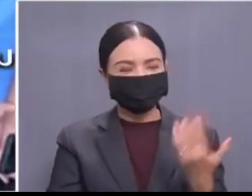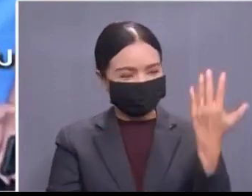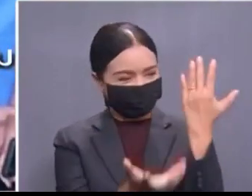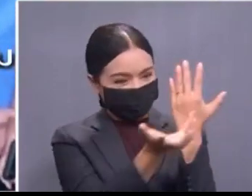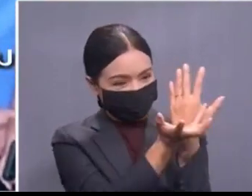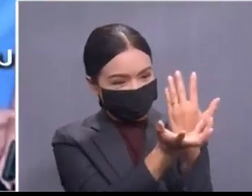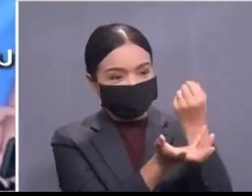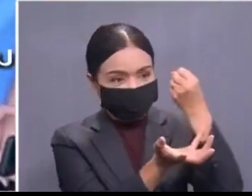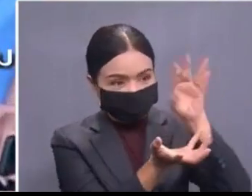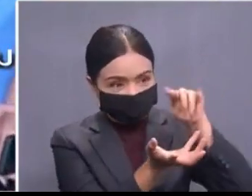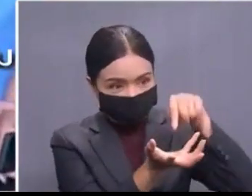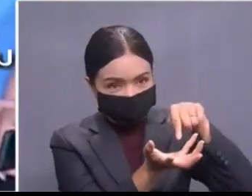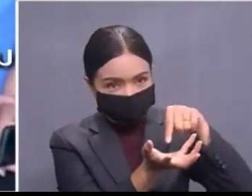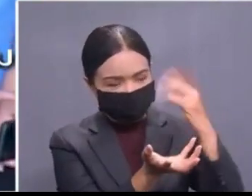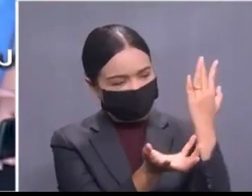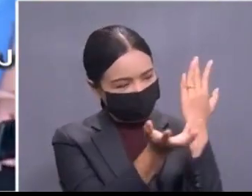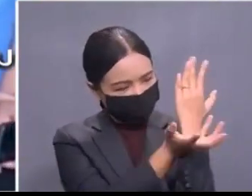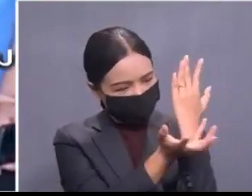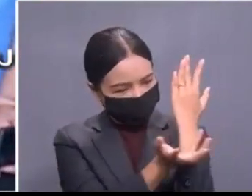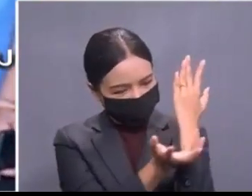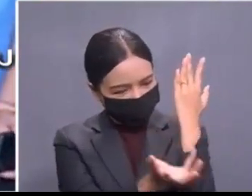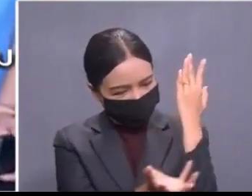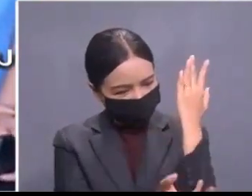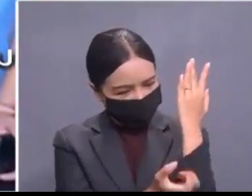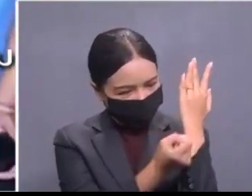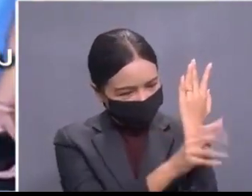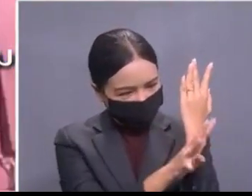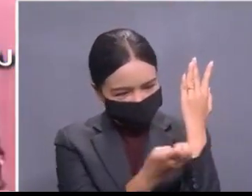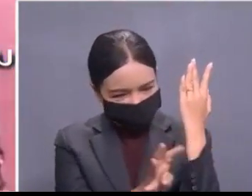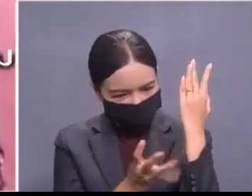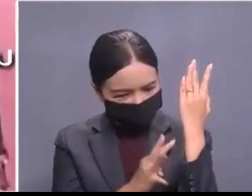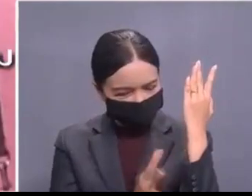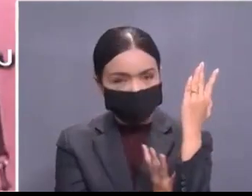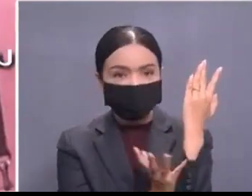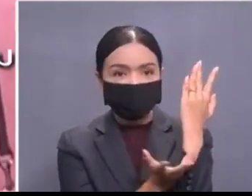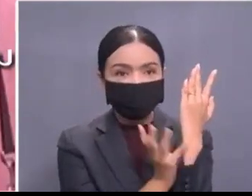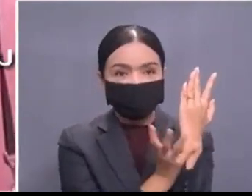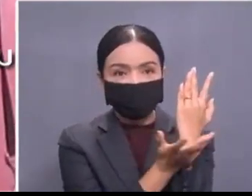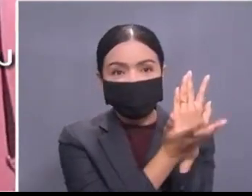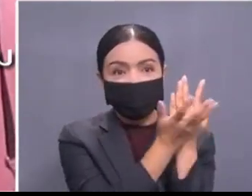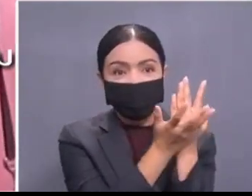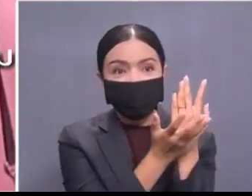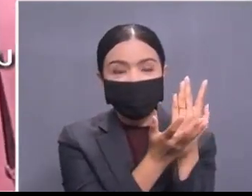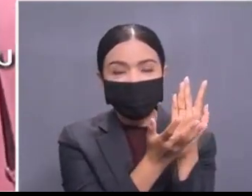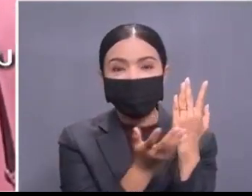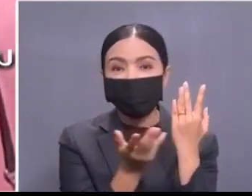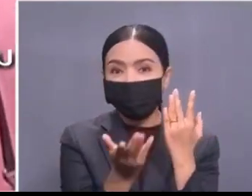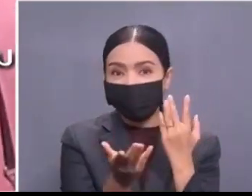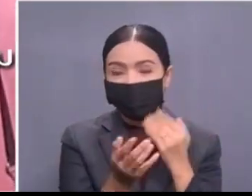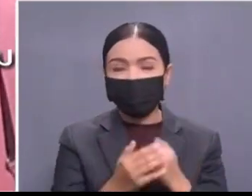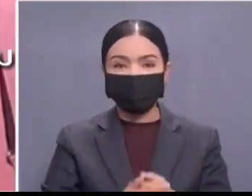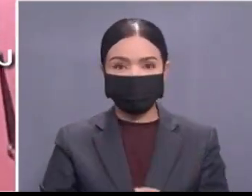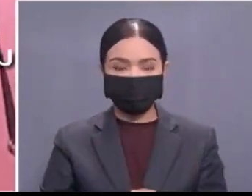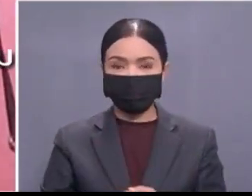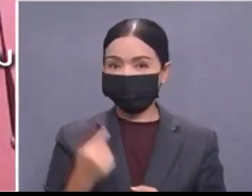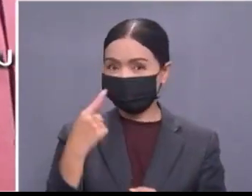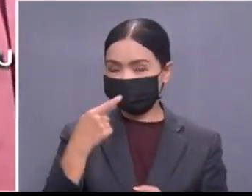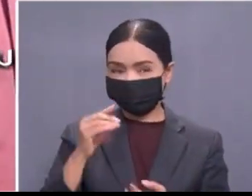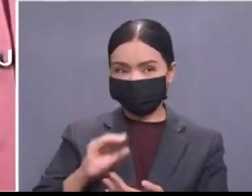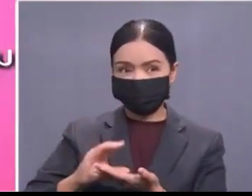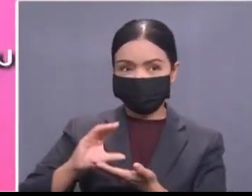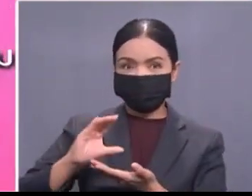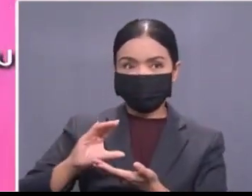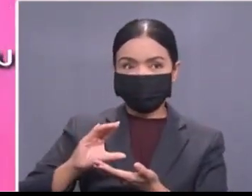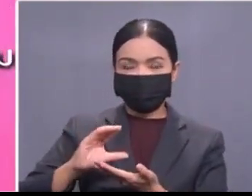14ลูกนี่เจ้าของบ้านบอกว่าเอ่อใครรับทรัพย์ก้อนโตไปนะฮะ